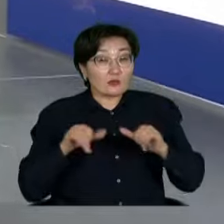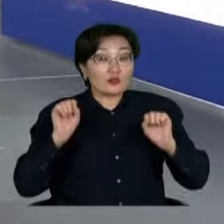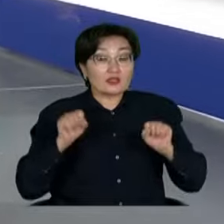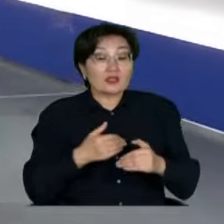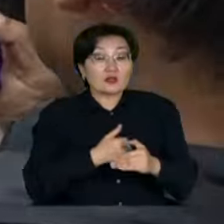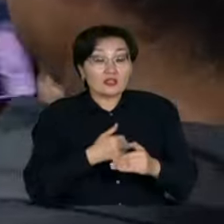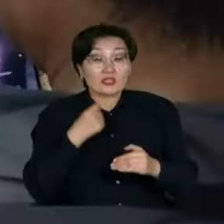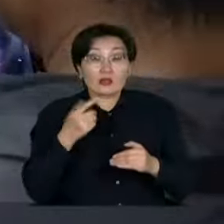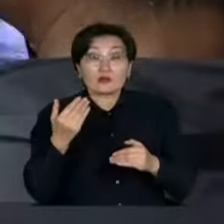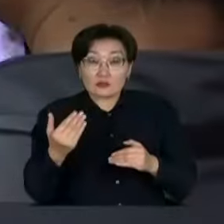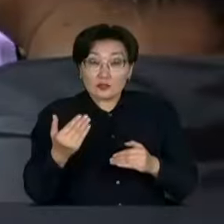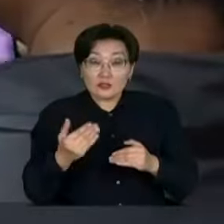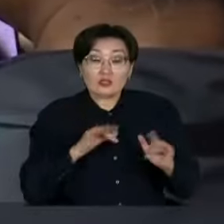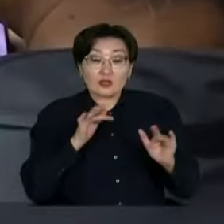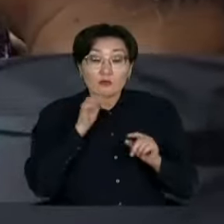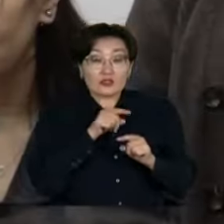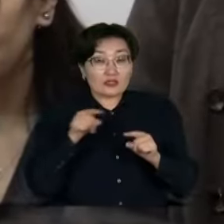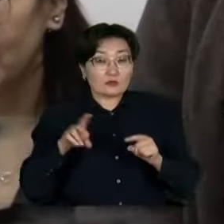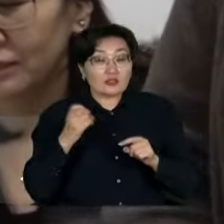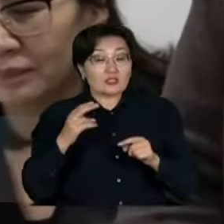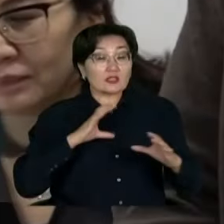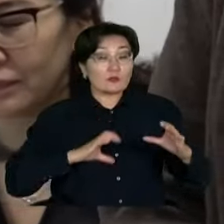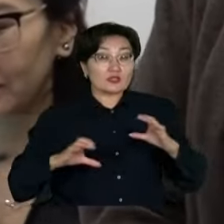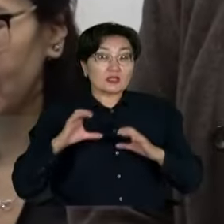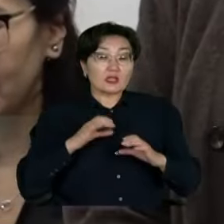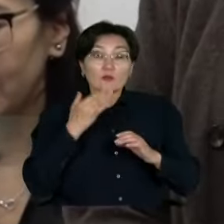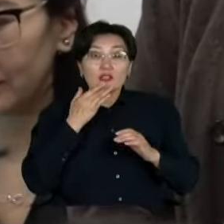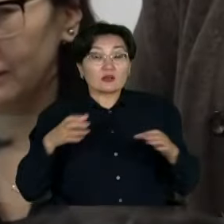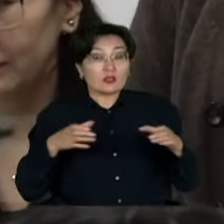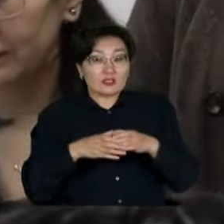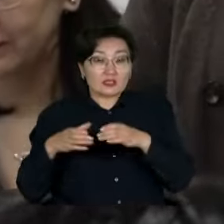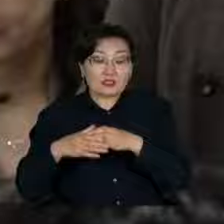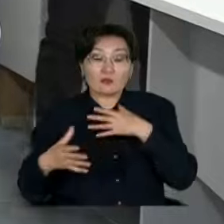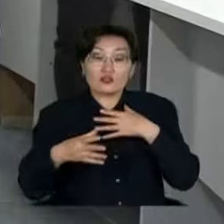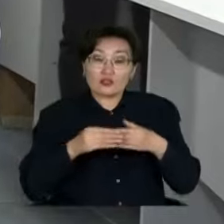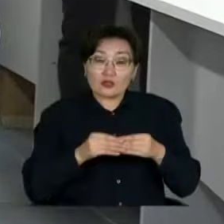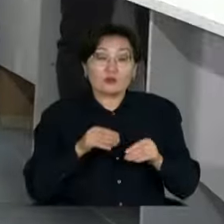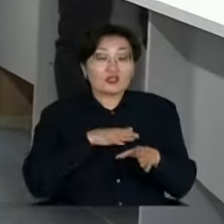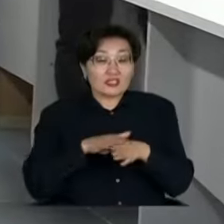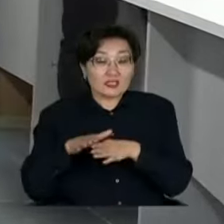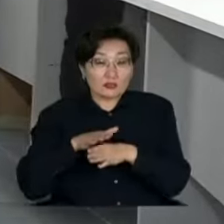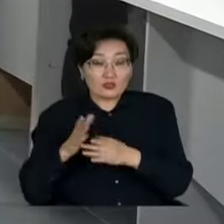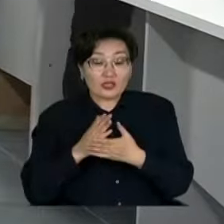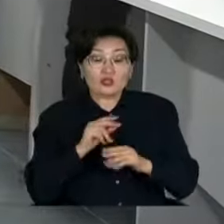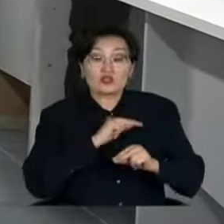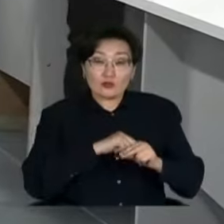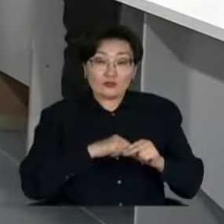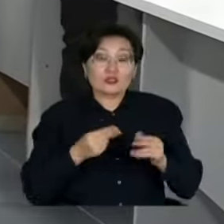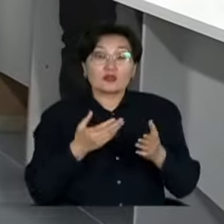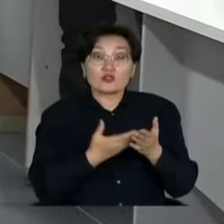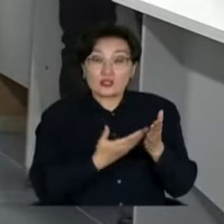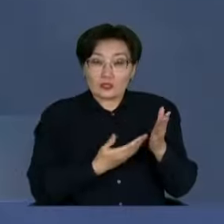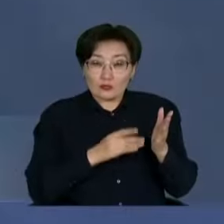ниетін білдірді. Сондай-ақ іс-шара барысында ұлттық университеттің шетелдік компаниялармен бірлесіп жүзеге асырып жатқан жұмыстары